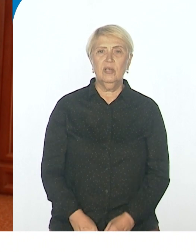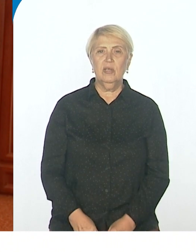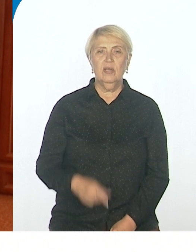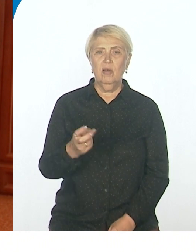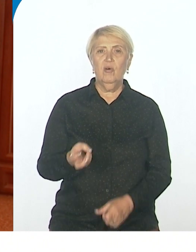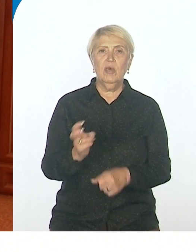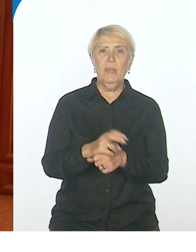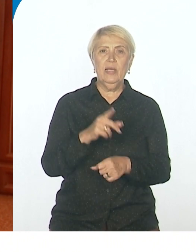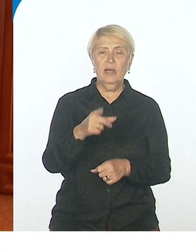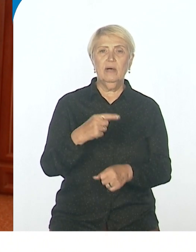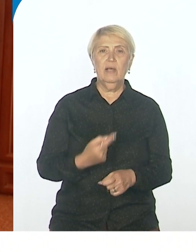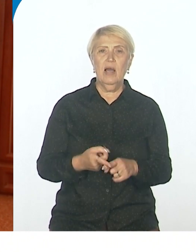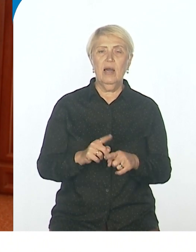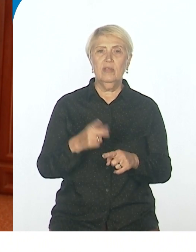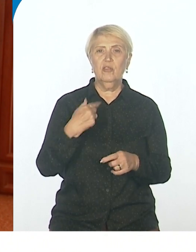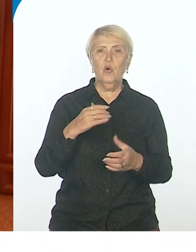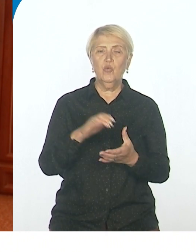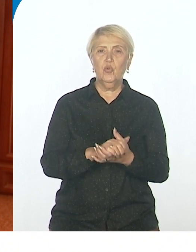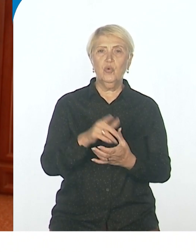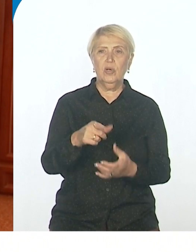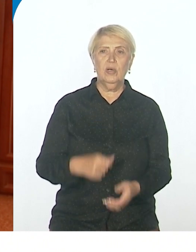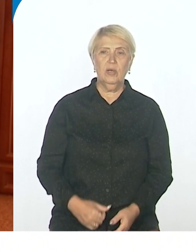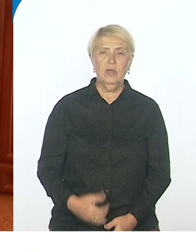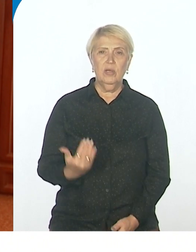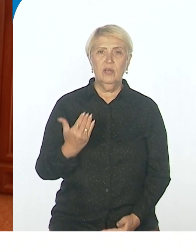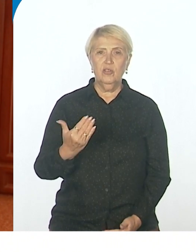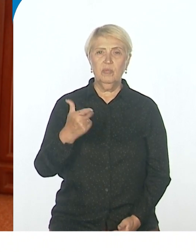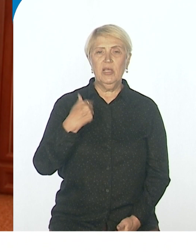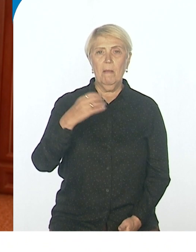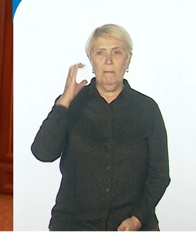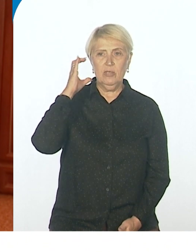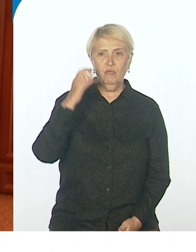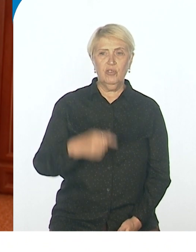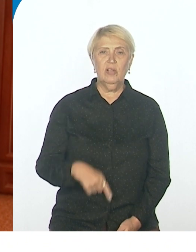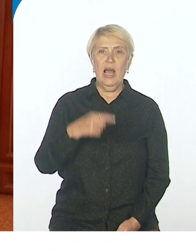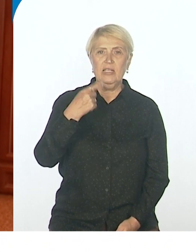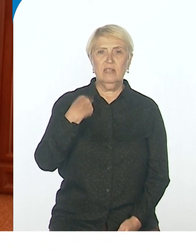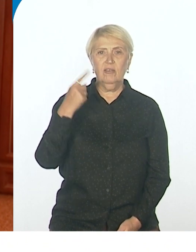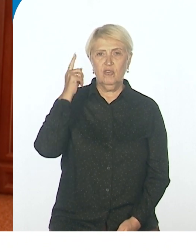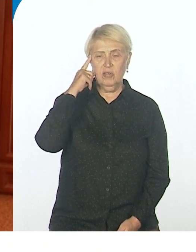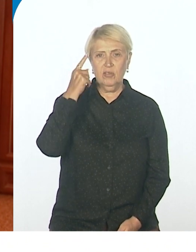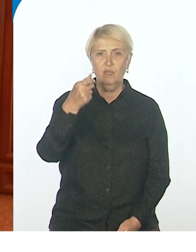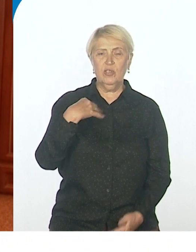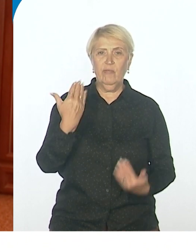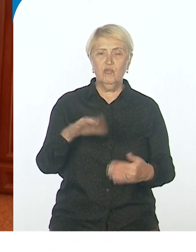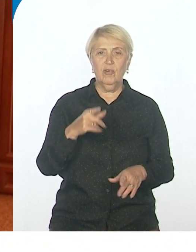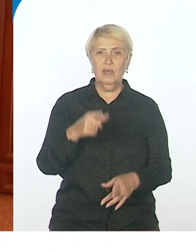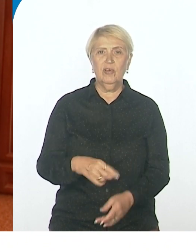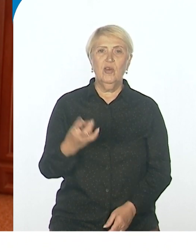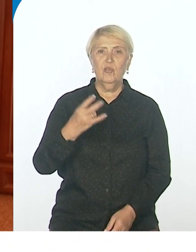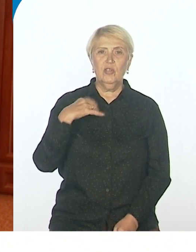приезжай. Честно скажу, я ехал, думал, сейчас он меня послушает, скажет, все. У парня крэзи, пора в